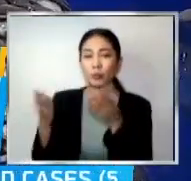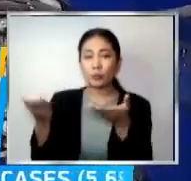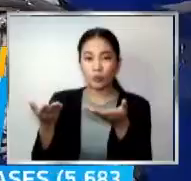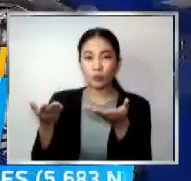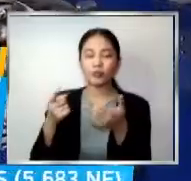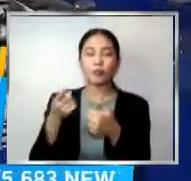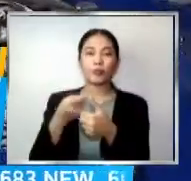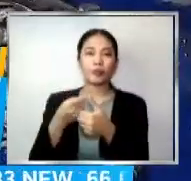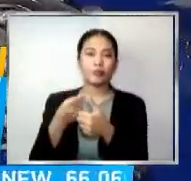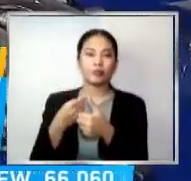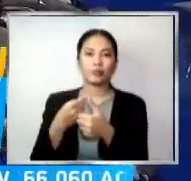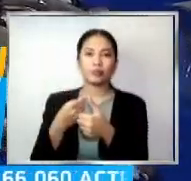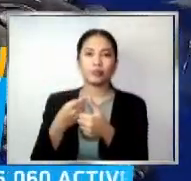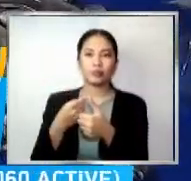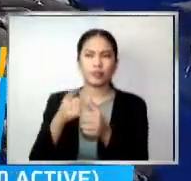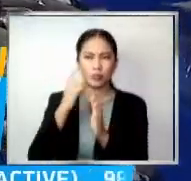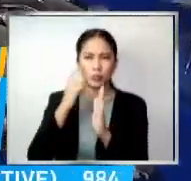hindi nyo ba napansin, parang